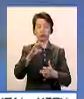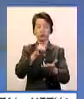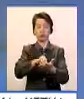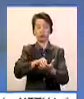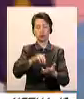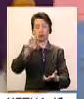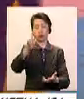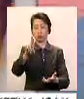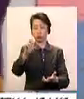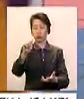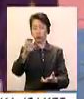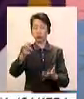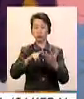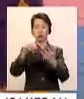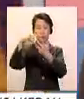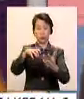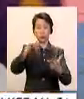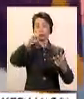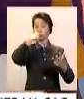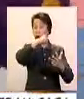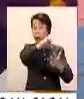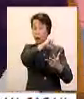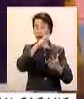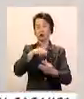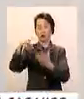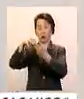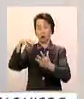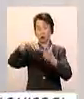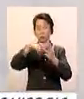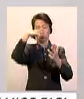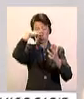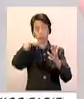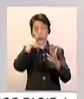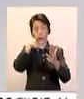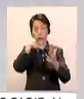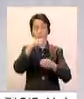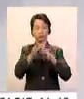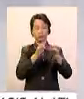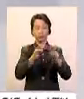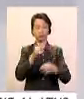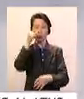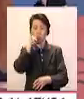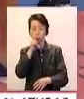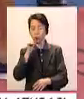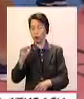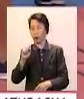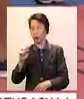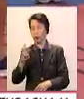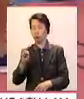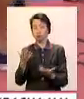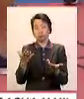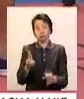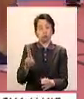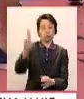Arab Bersatu UAE, Piala City di Taiwan dan kejohanan dalaman di Kazakhstan. Mengulas tentang kategori wanita pula, Azmi berkata ia